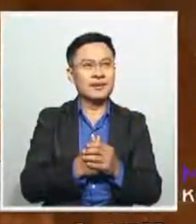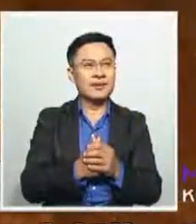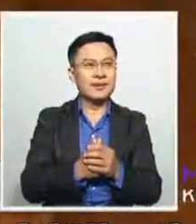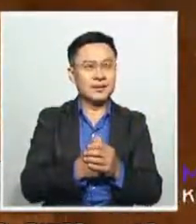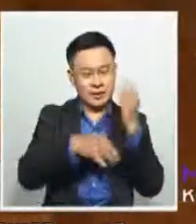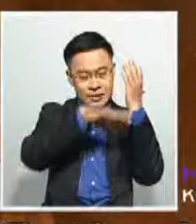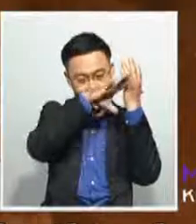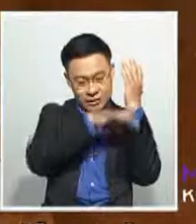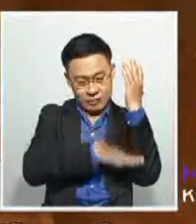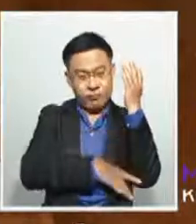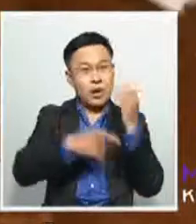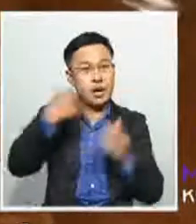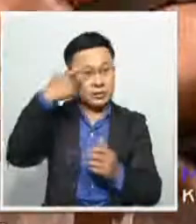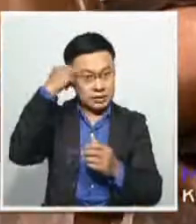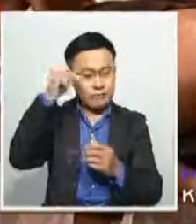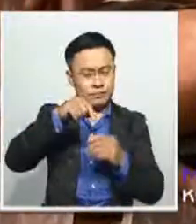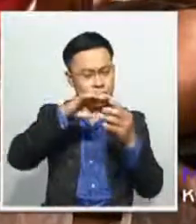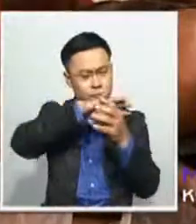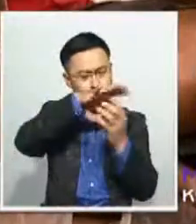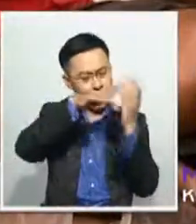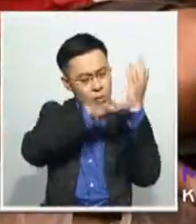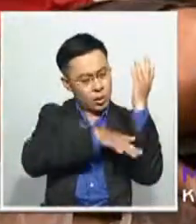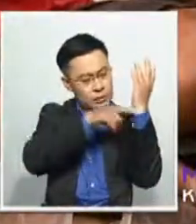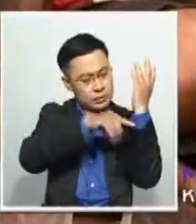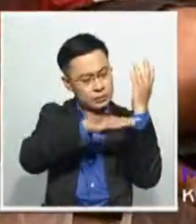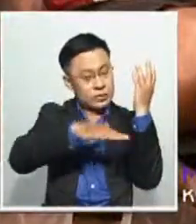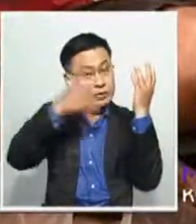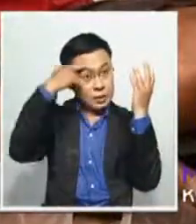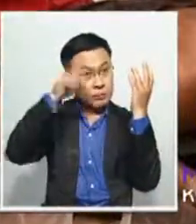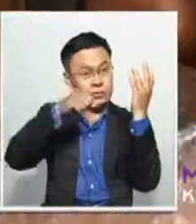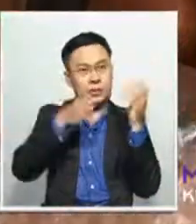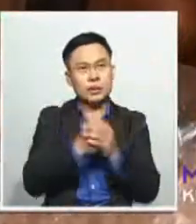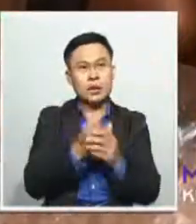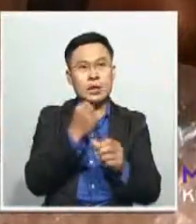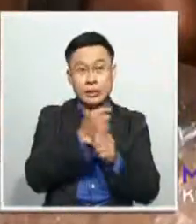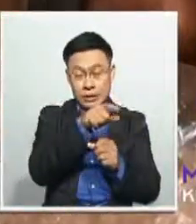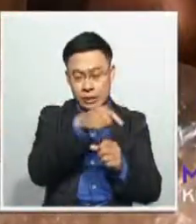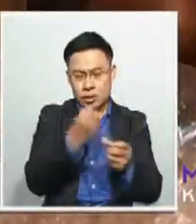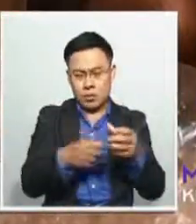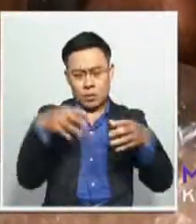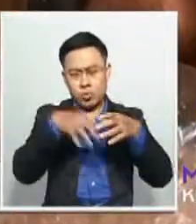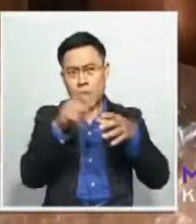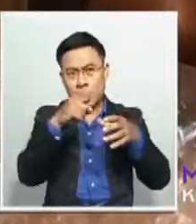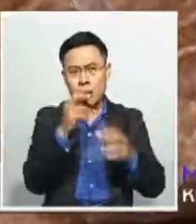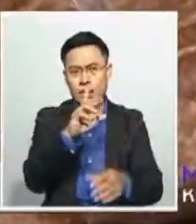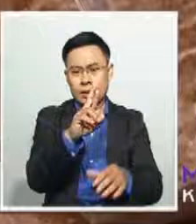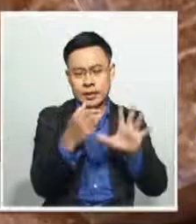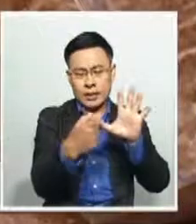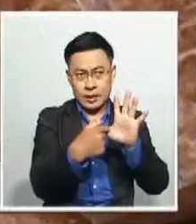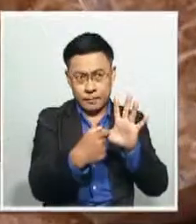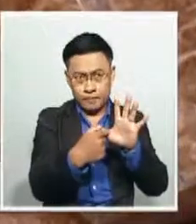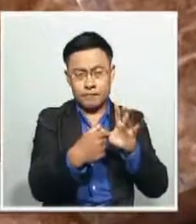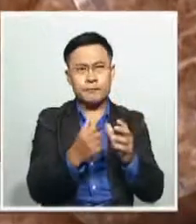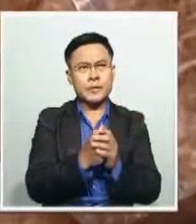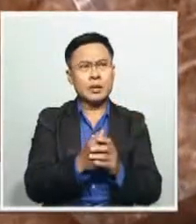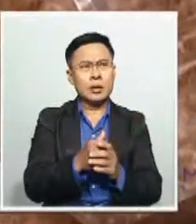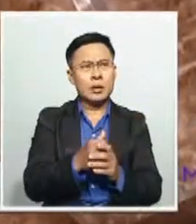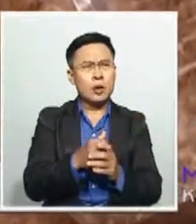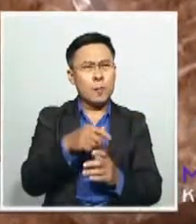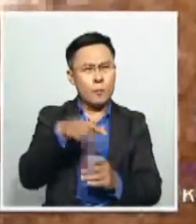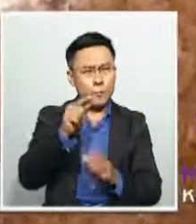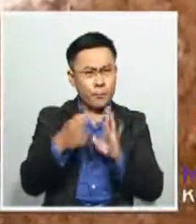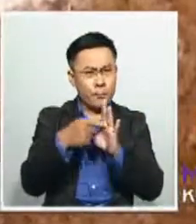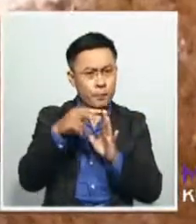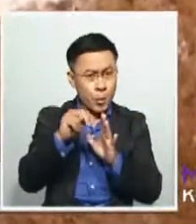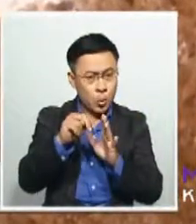แม่นางฟ้าภูฐานเหรอฮะ ค่ะ มันมีส่วนผสมอะไรบ้างครับ ลำปูนาไมยิปซัม ม ีเก